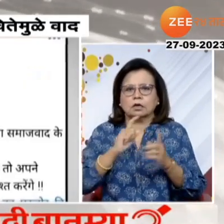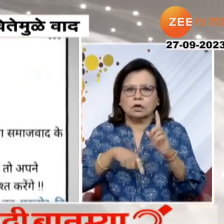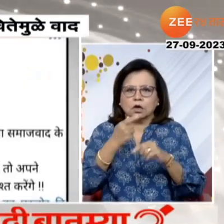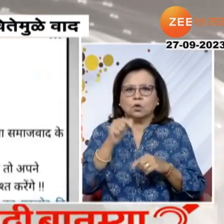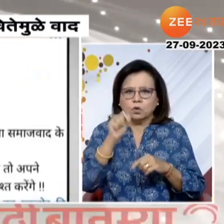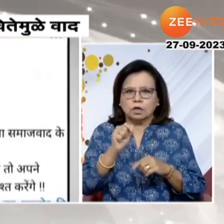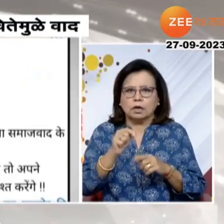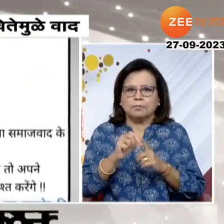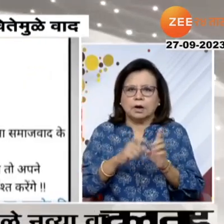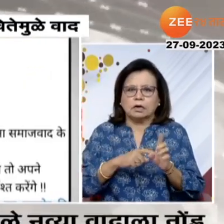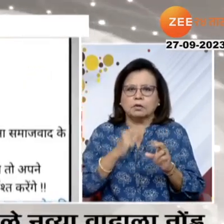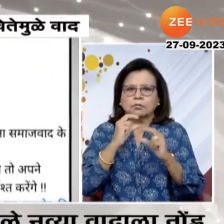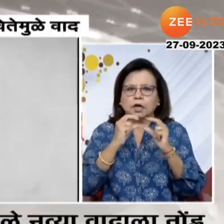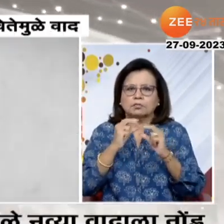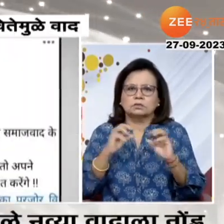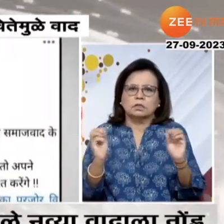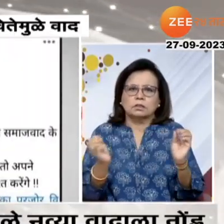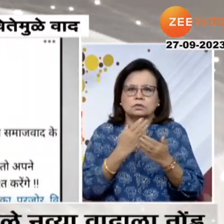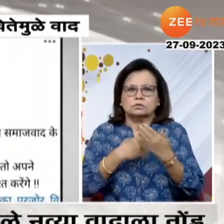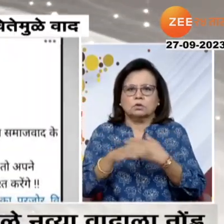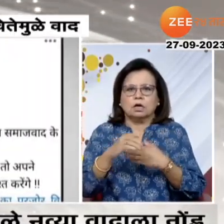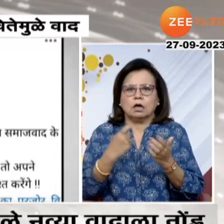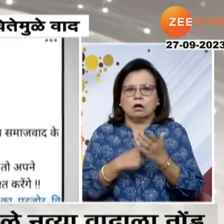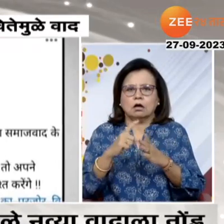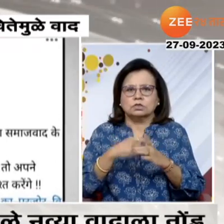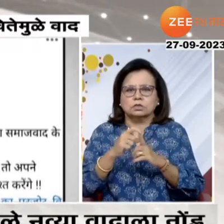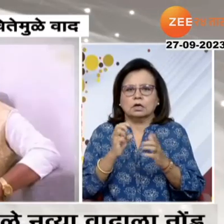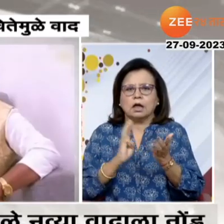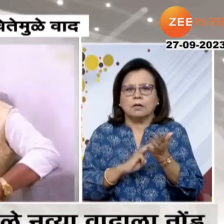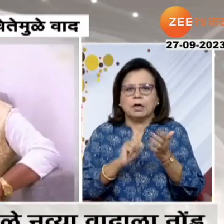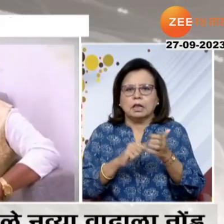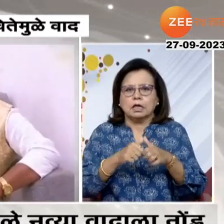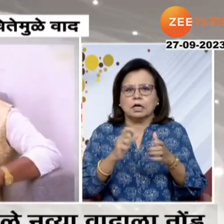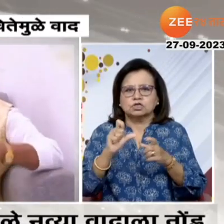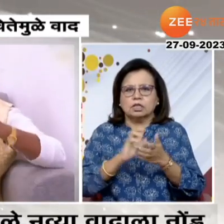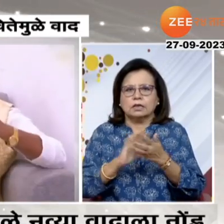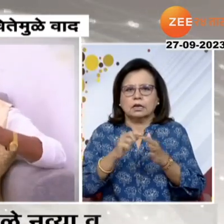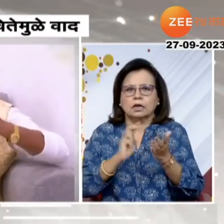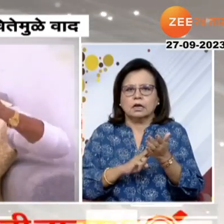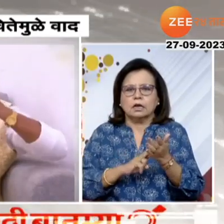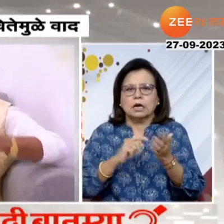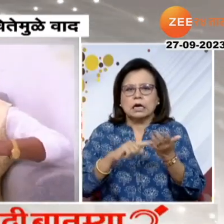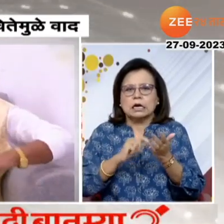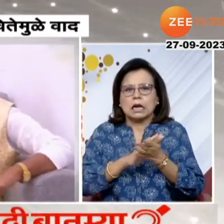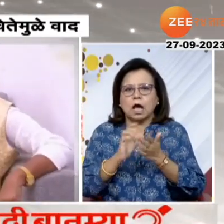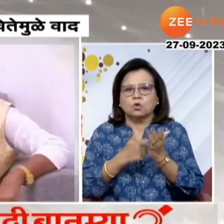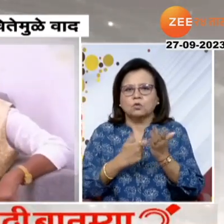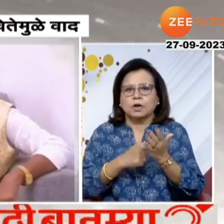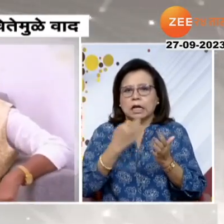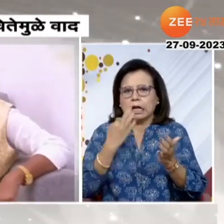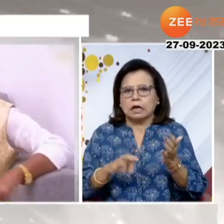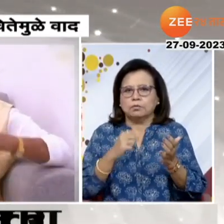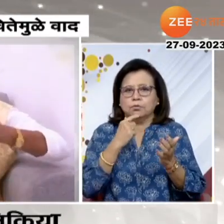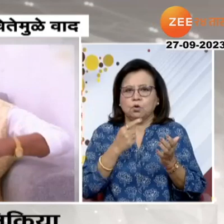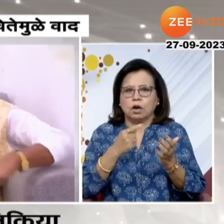विधानानंतर त्यांच्याच पार्टीतून प्रतिक्रियांचं पेव फुटलंय. ठाकूरांवर असभ्य विधान सहन करणार नाही असं आरजेडीचे